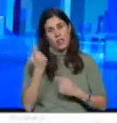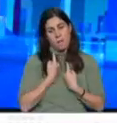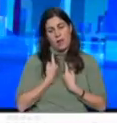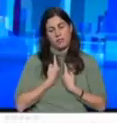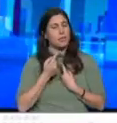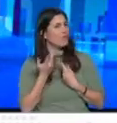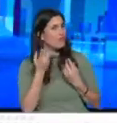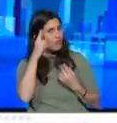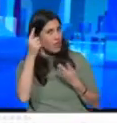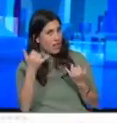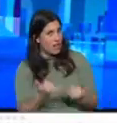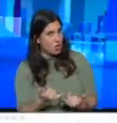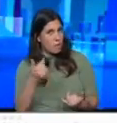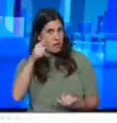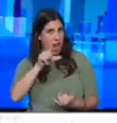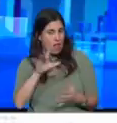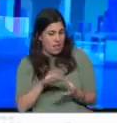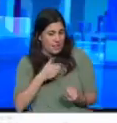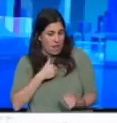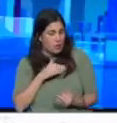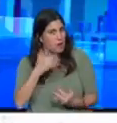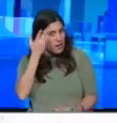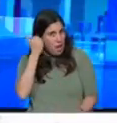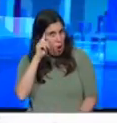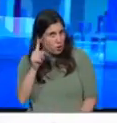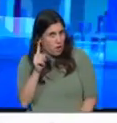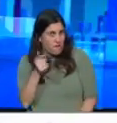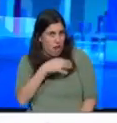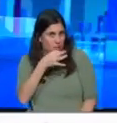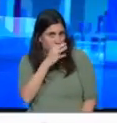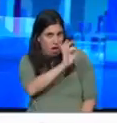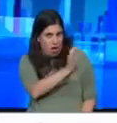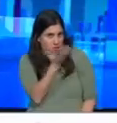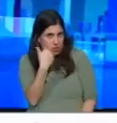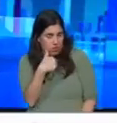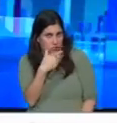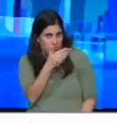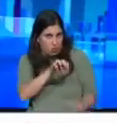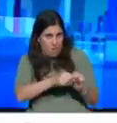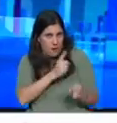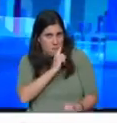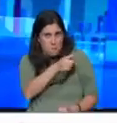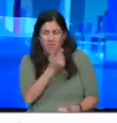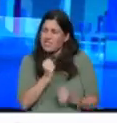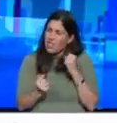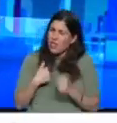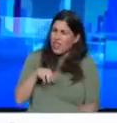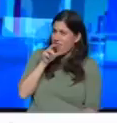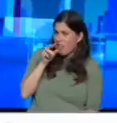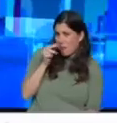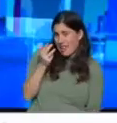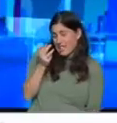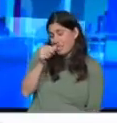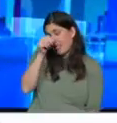היום, נגיד גל היה איתנו, מה הוא היה חושב על אותה הרצאה? קשה לי לדבר בשמם של